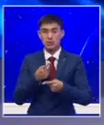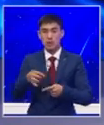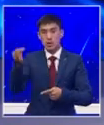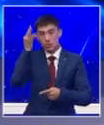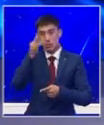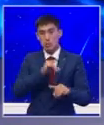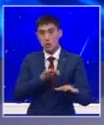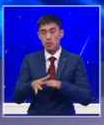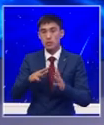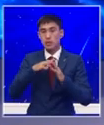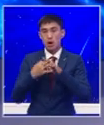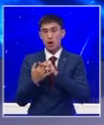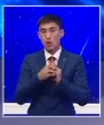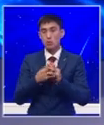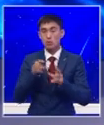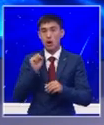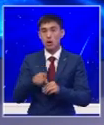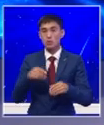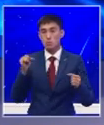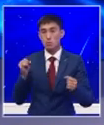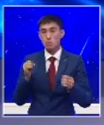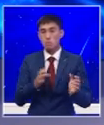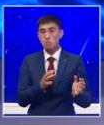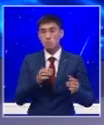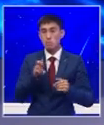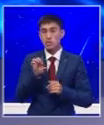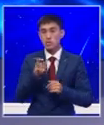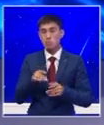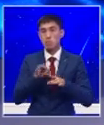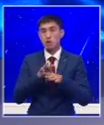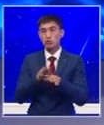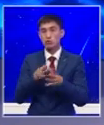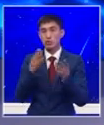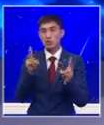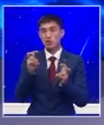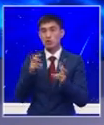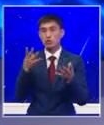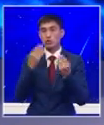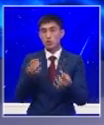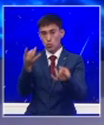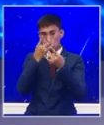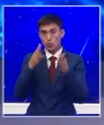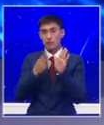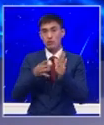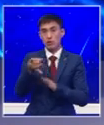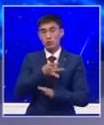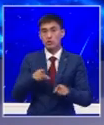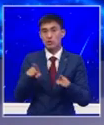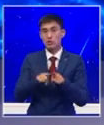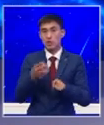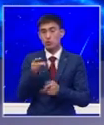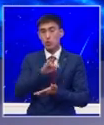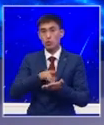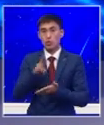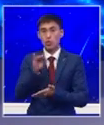обычаев напомним мероприятие аулы Алтын бес игм проводится под эгидой дня культуры в девяти районах а также в